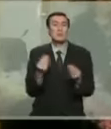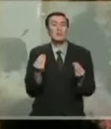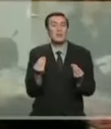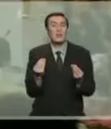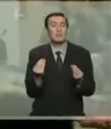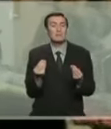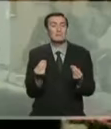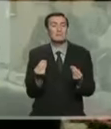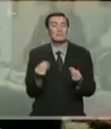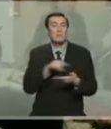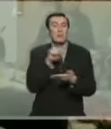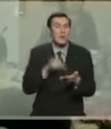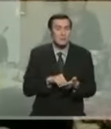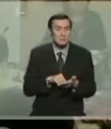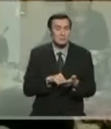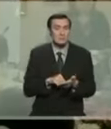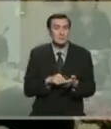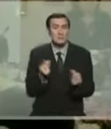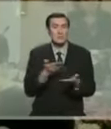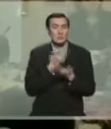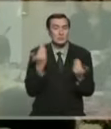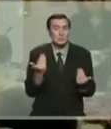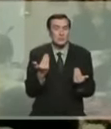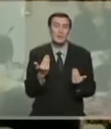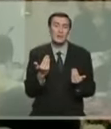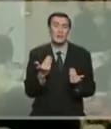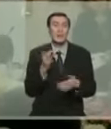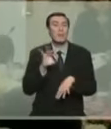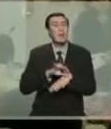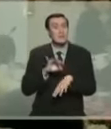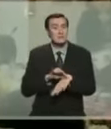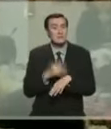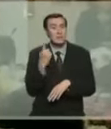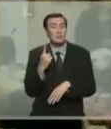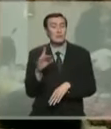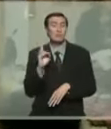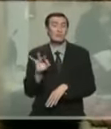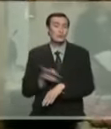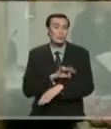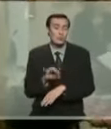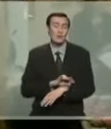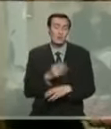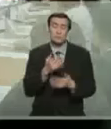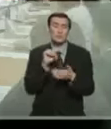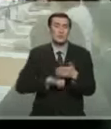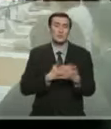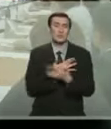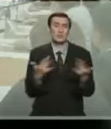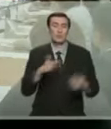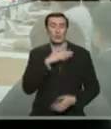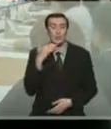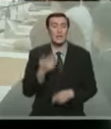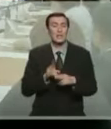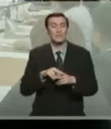материальное неблагополучие, то есть болезни одного из супругов. То есть причин очень много. На этот